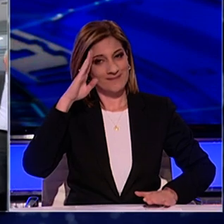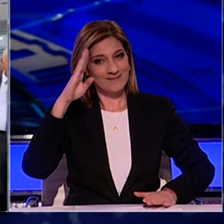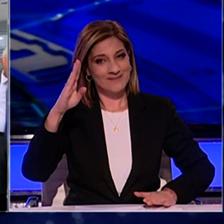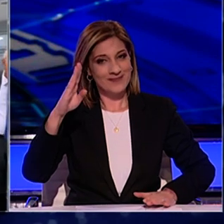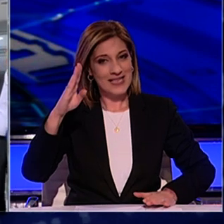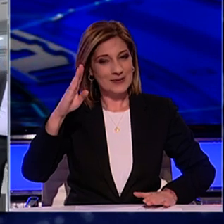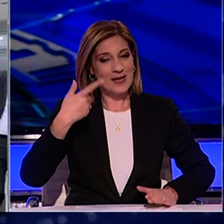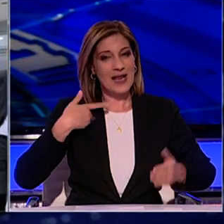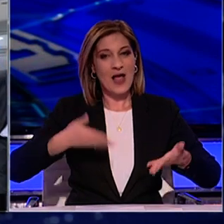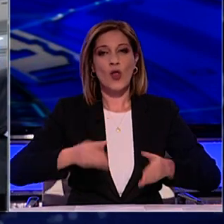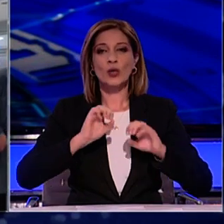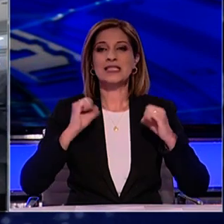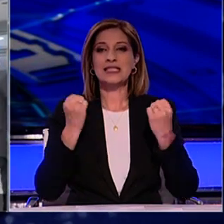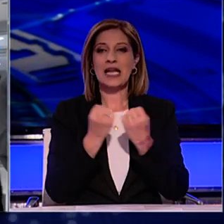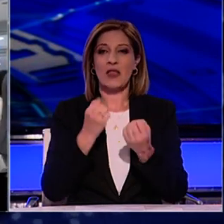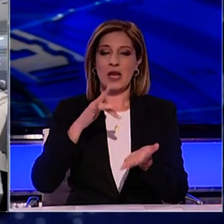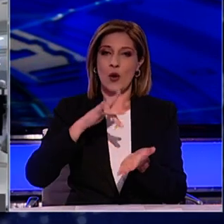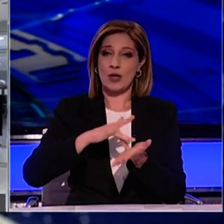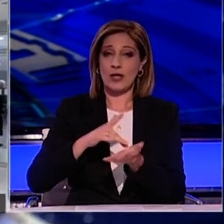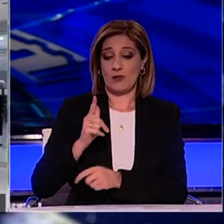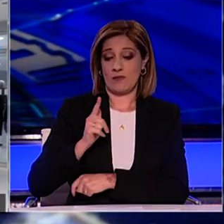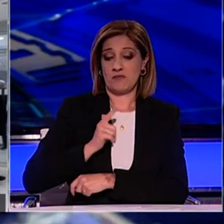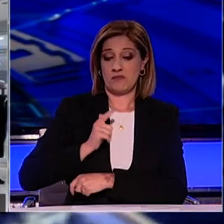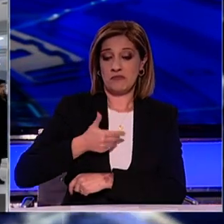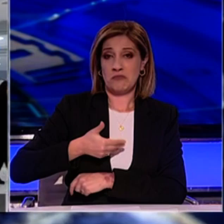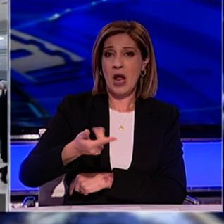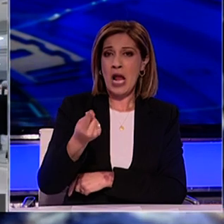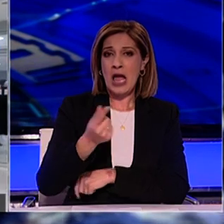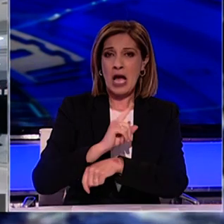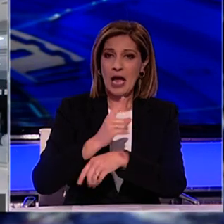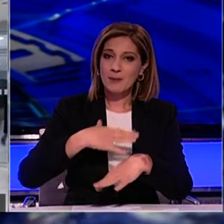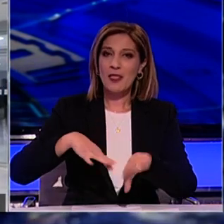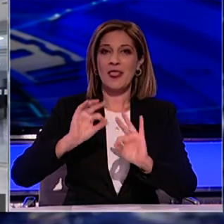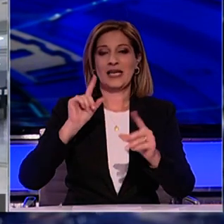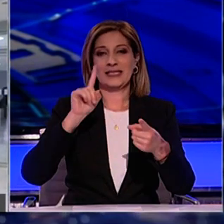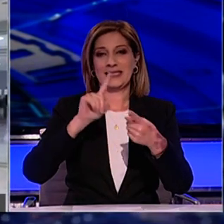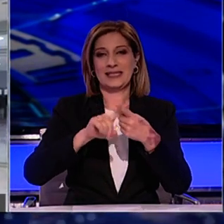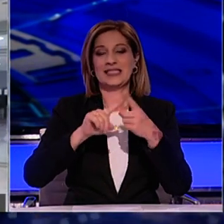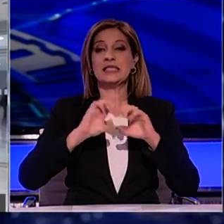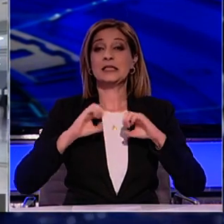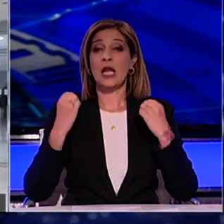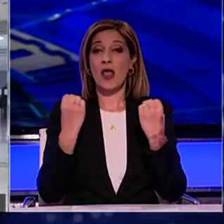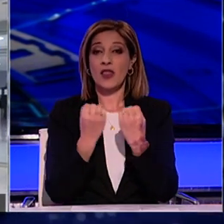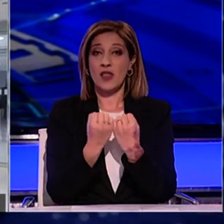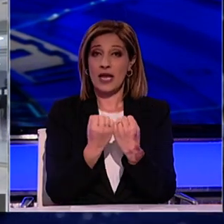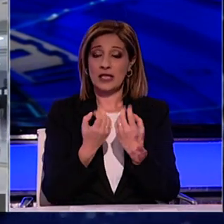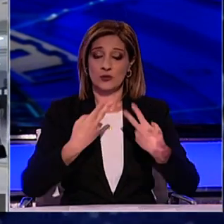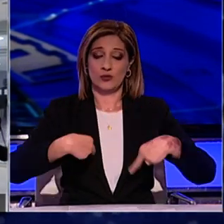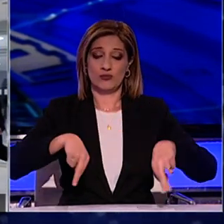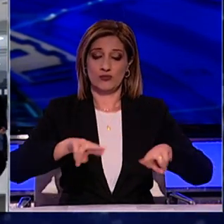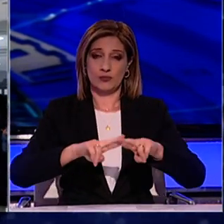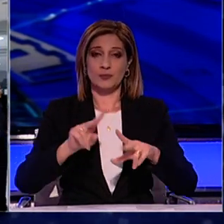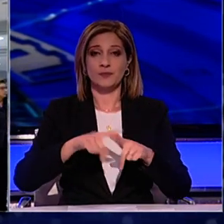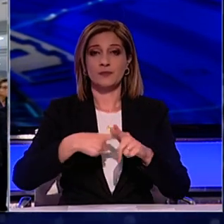Καλησπέρα Γιώτα, από το συνεδριακό κέντρο που αναμένεται σε πολύ λίγα λεπτά να αρχίσει η συνεδρίαση του διευρυμένου